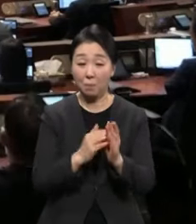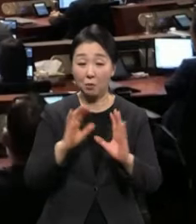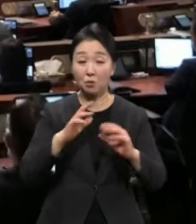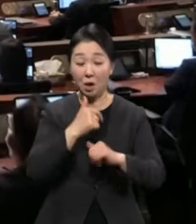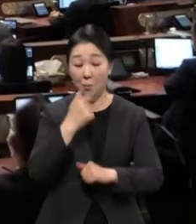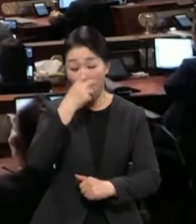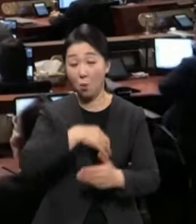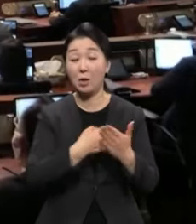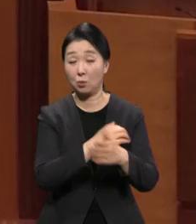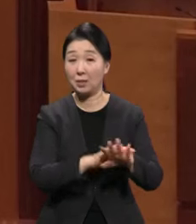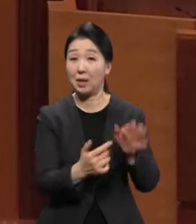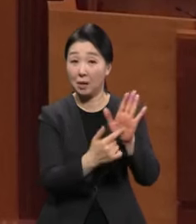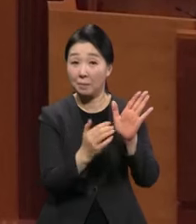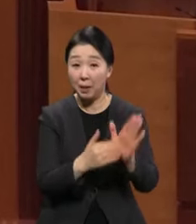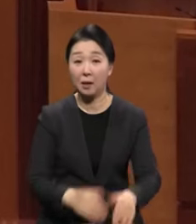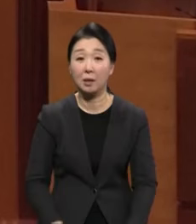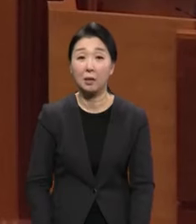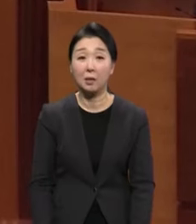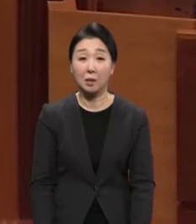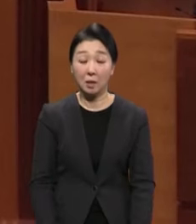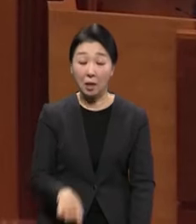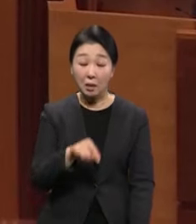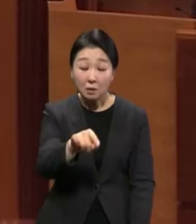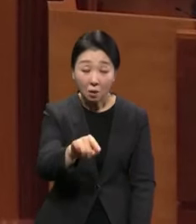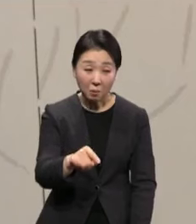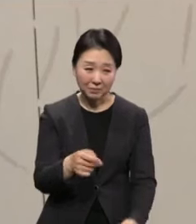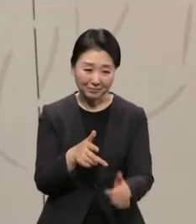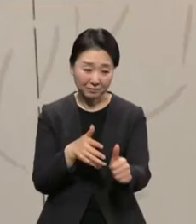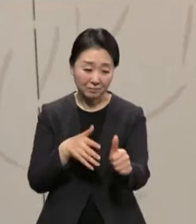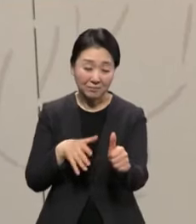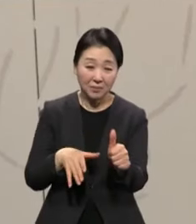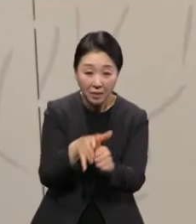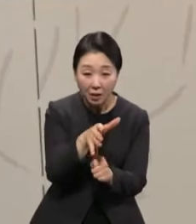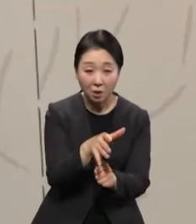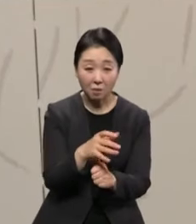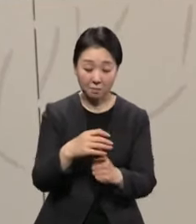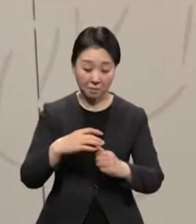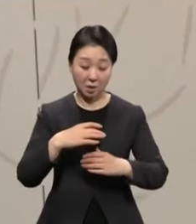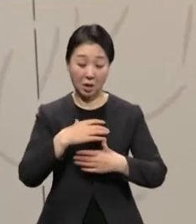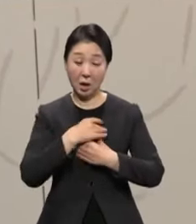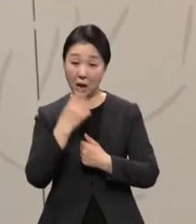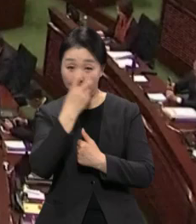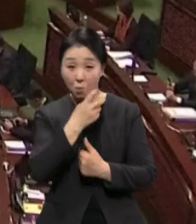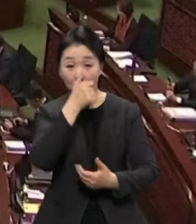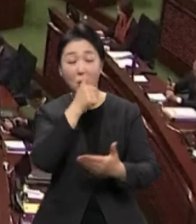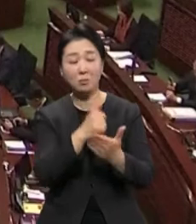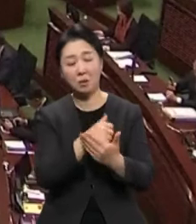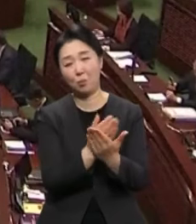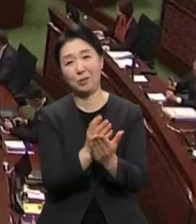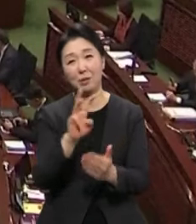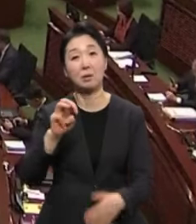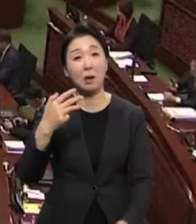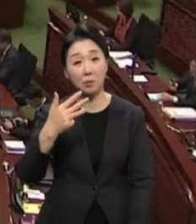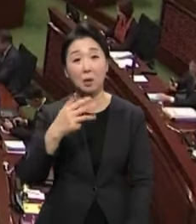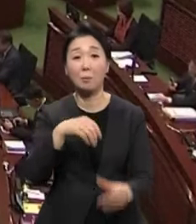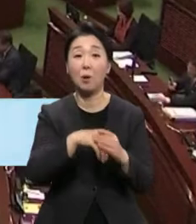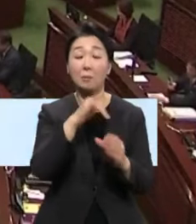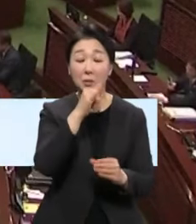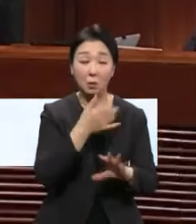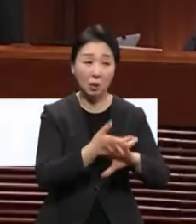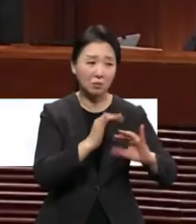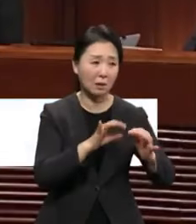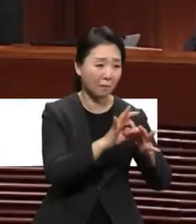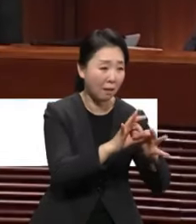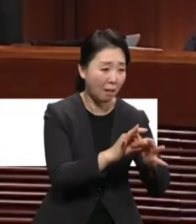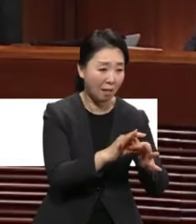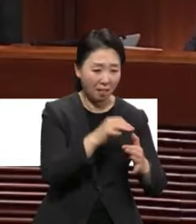홍가은 가열 테러가 안보이 한벌을 있습니다 력 반